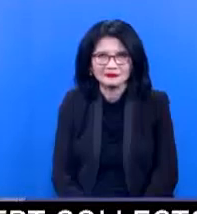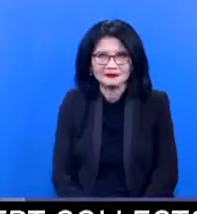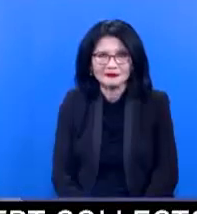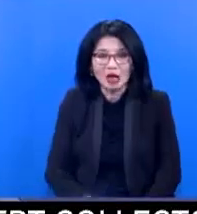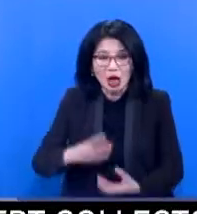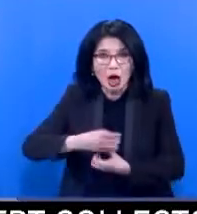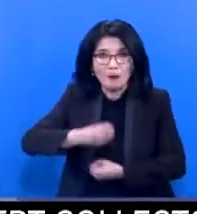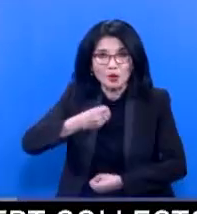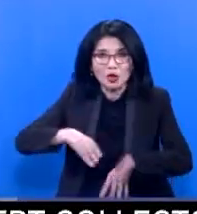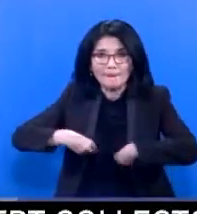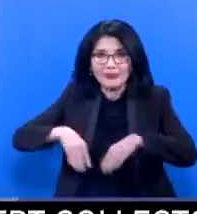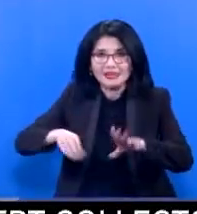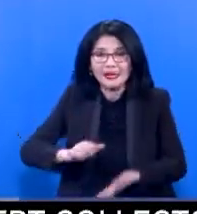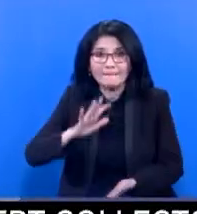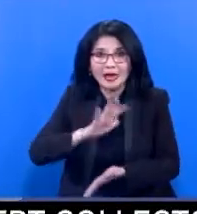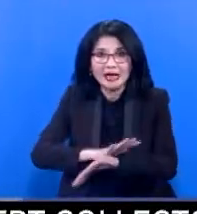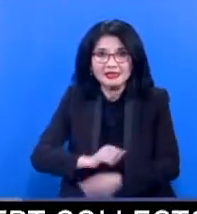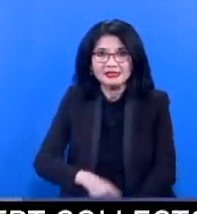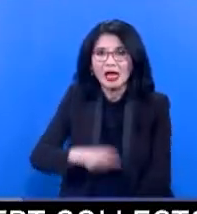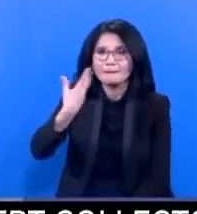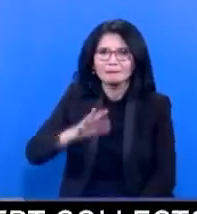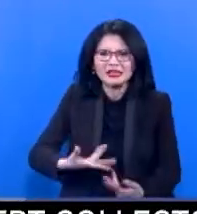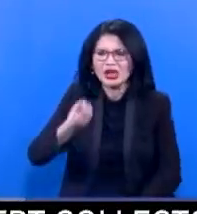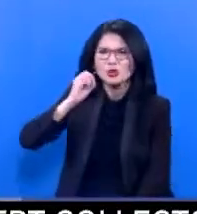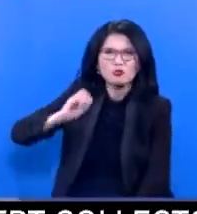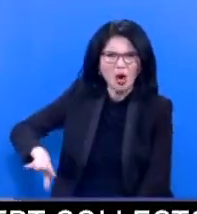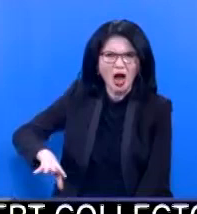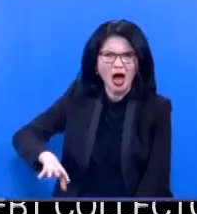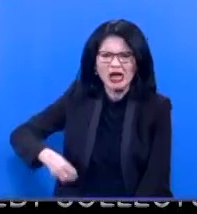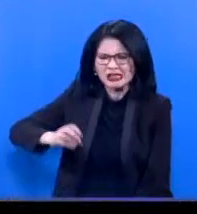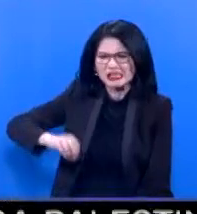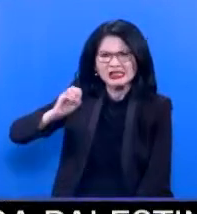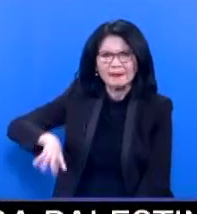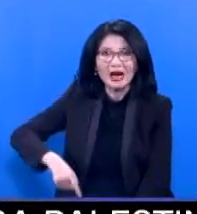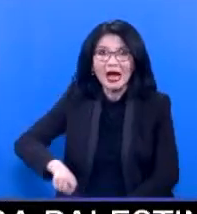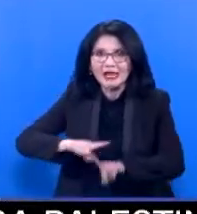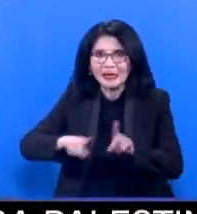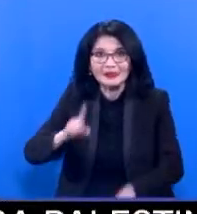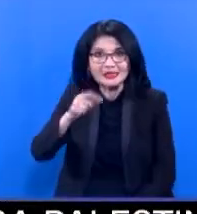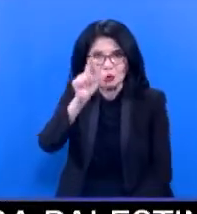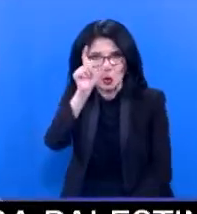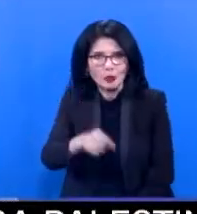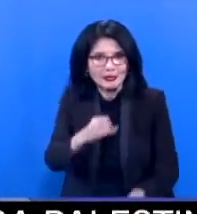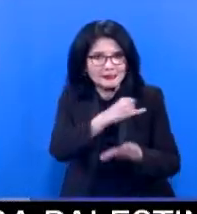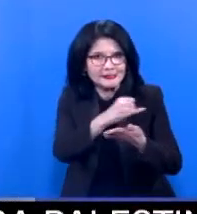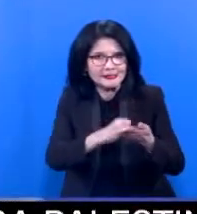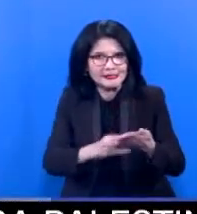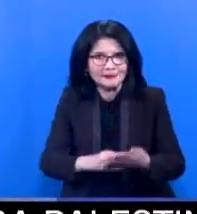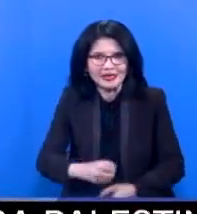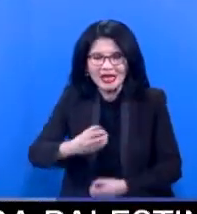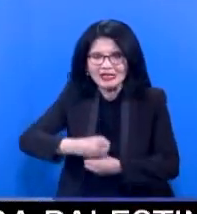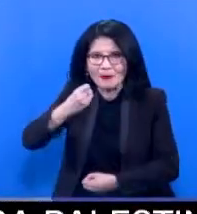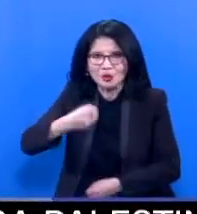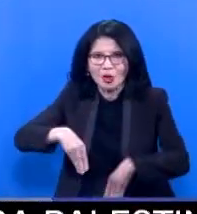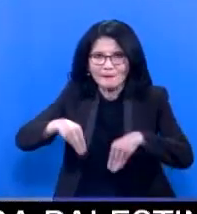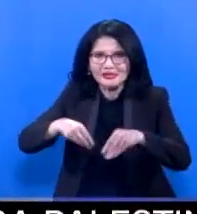Botol plastik bekas air mineral biasanya dibuang dan menjadi sampah yang tak berguna. Namun di tangan seorang seniman, sampah botol plastik ini